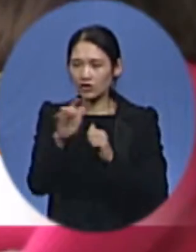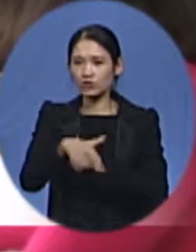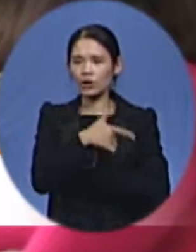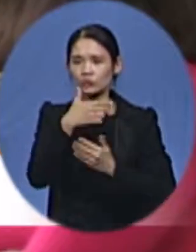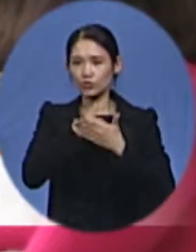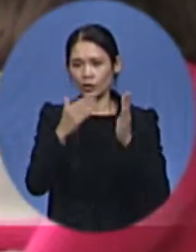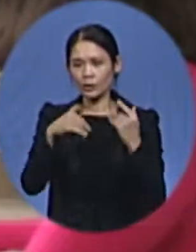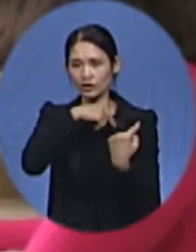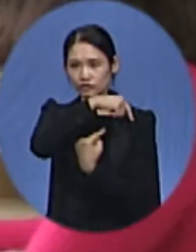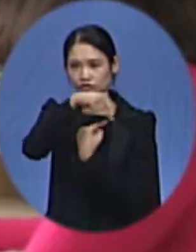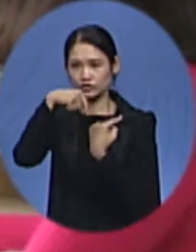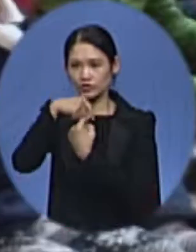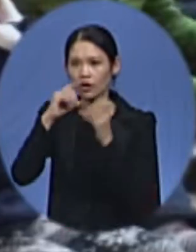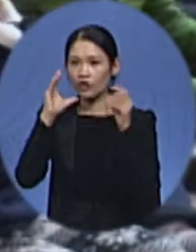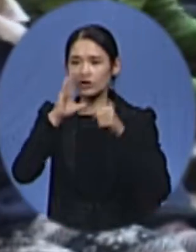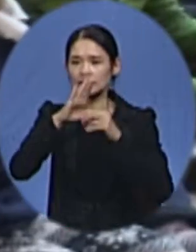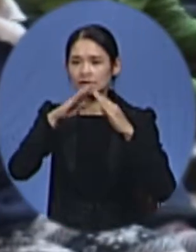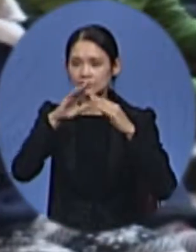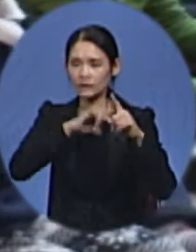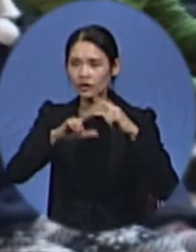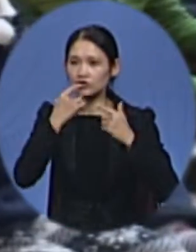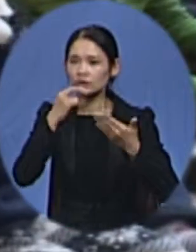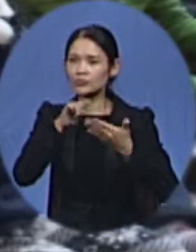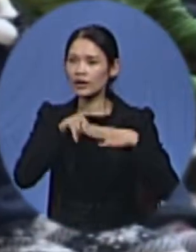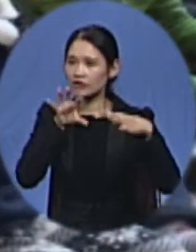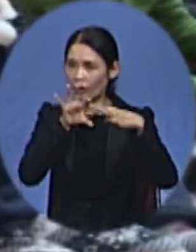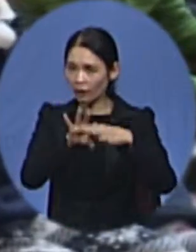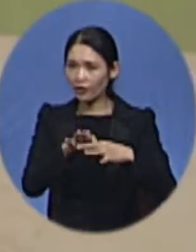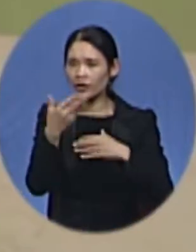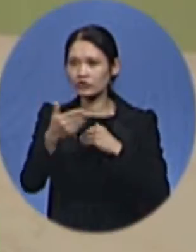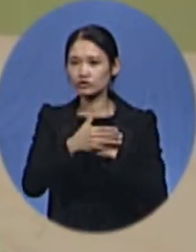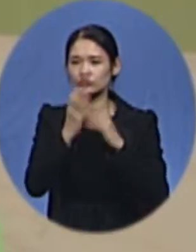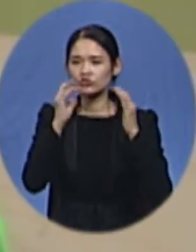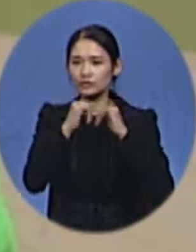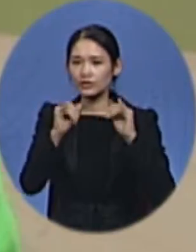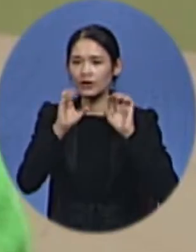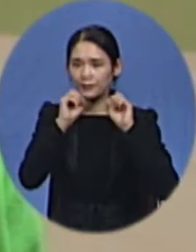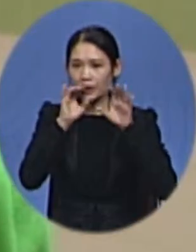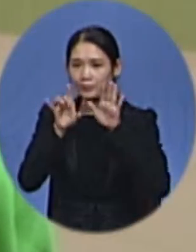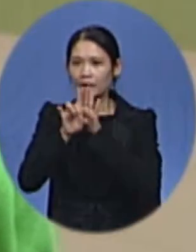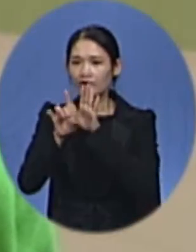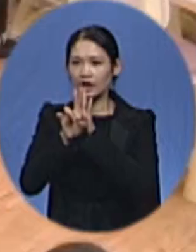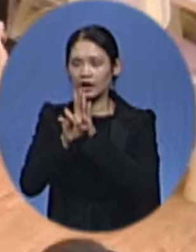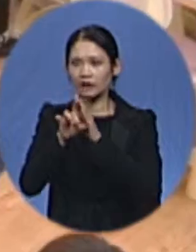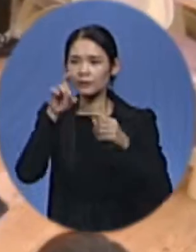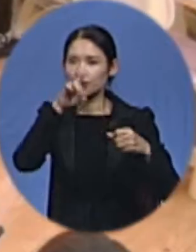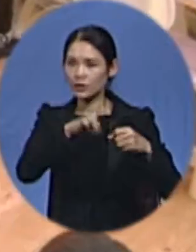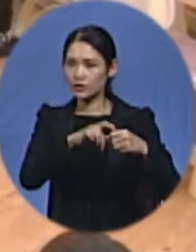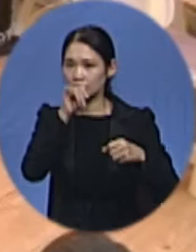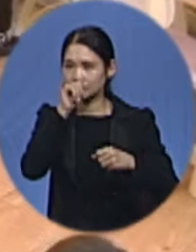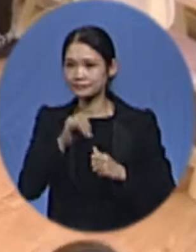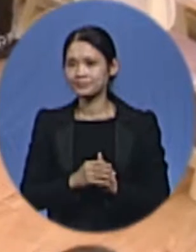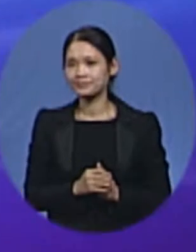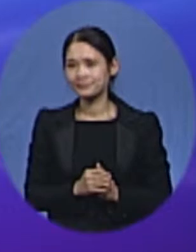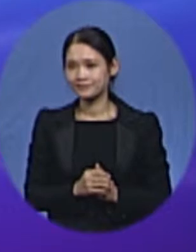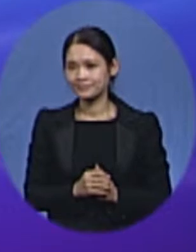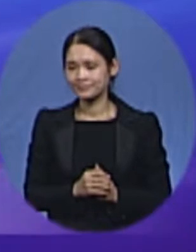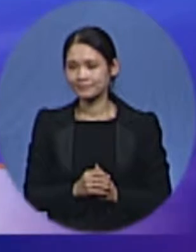운영하는 어린이집을 더욱 쉽게 연결해주는 시스템을 국민에게 알리고자 마련했다고 말했습니다.